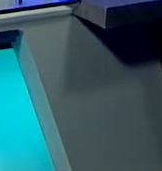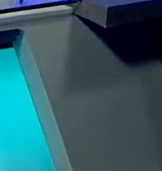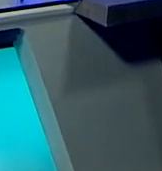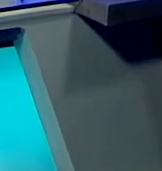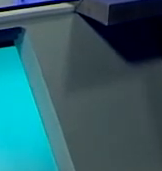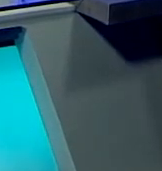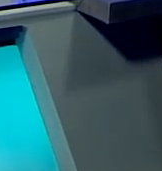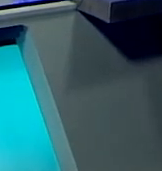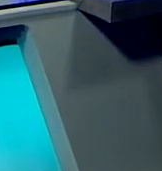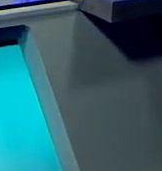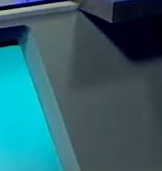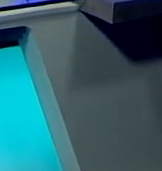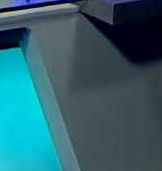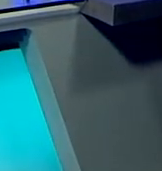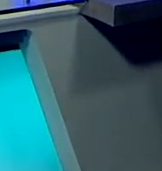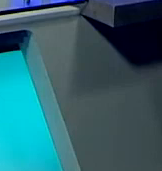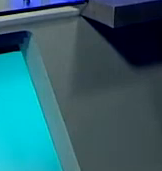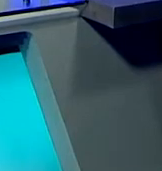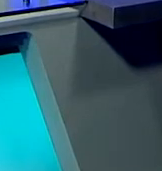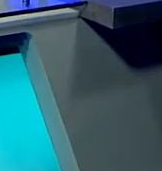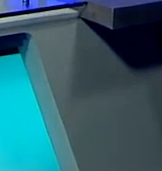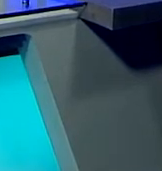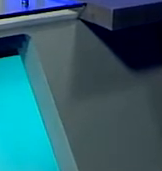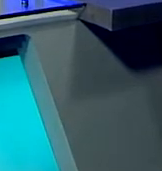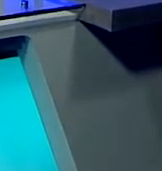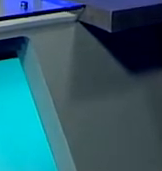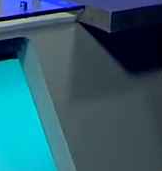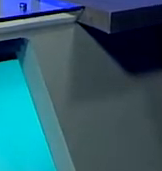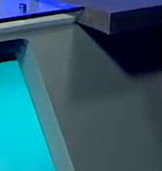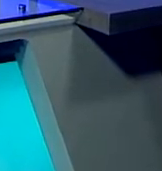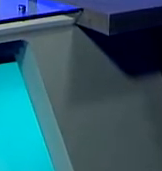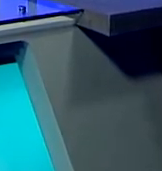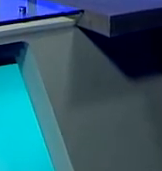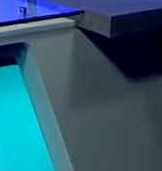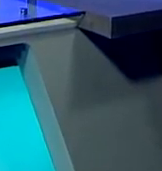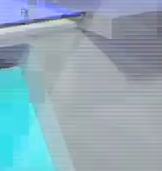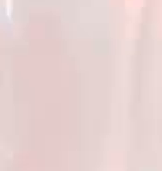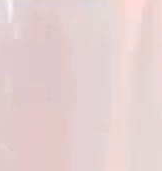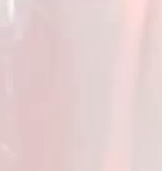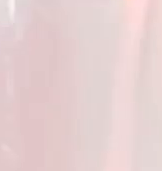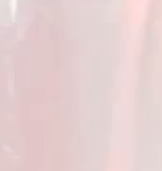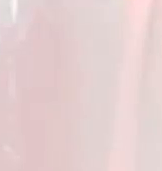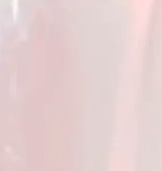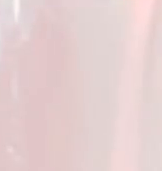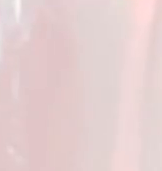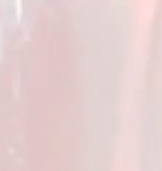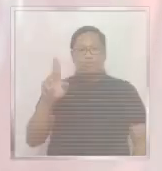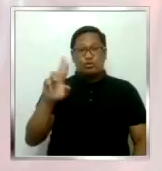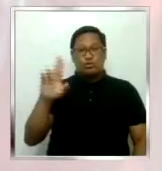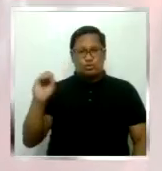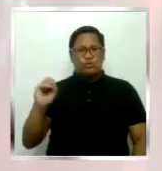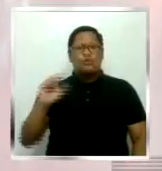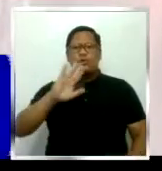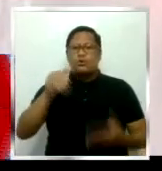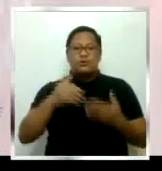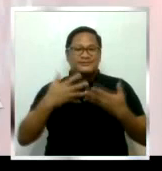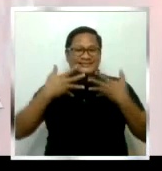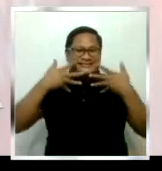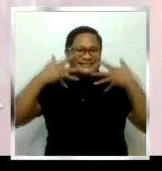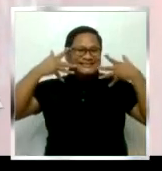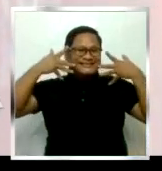Pinusuan ng netizens ang nakakakilig na photo ni na Bianca Umali at Ruru Madrid. All smiles si Ruru at Bianca sa close-up